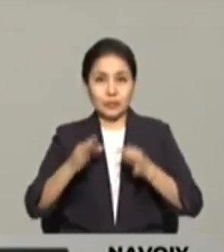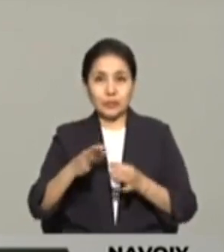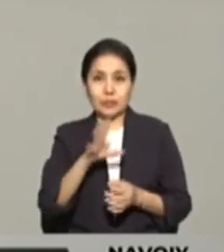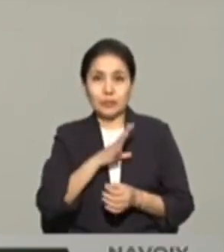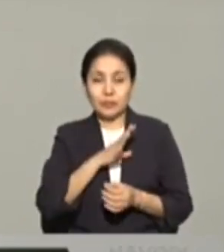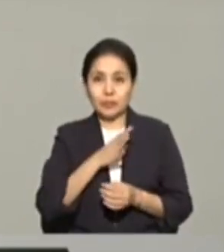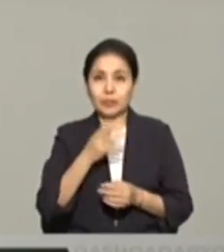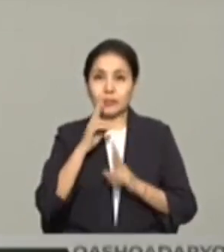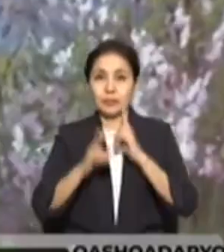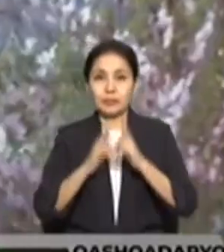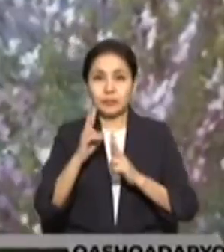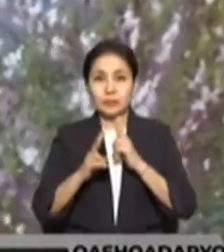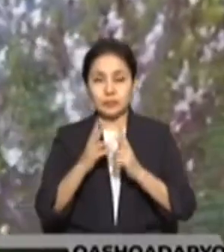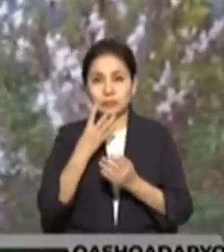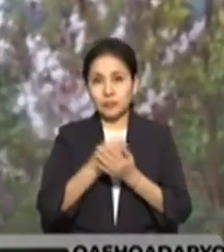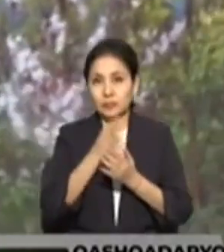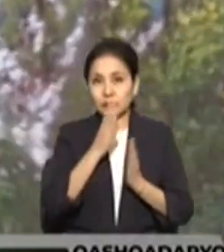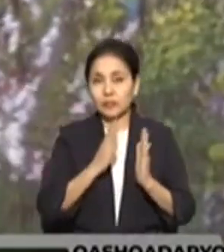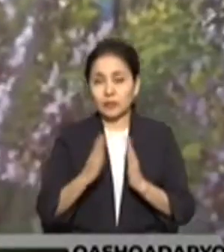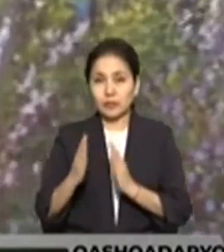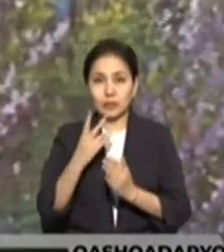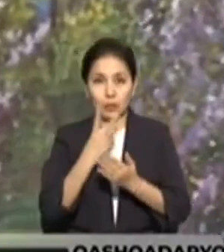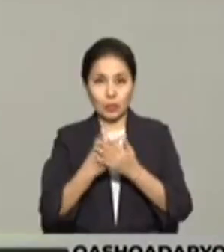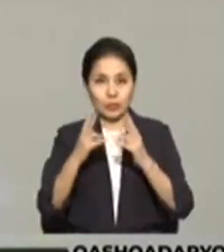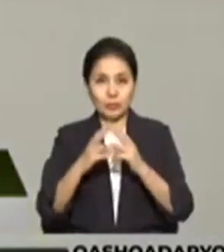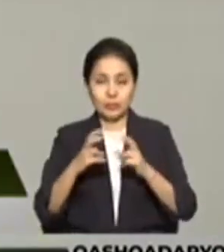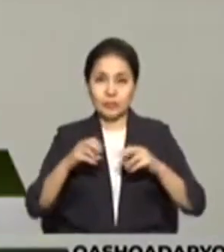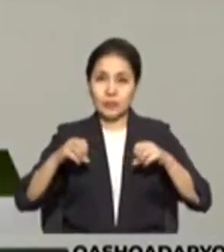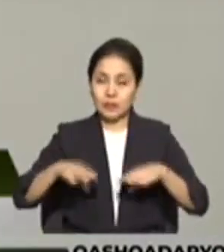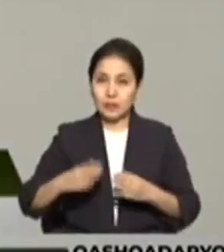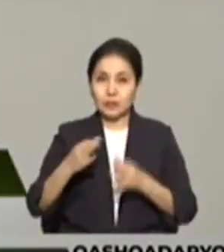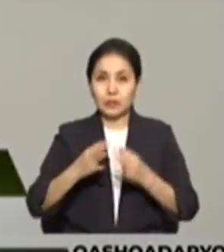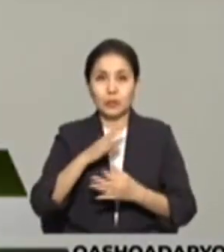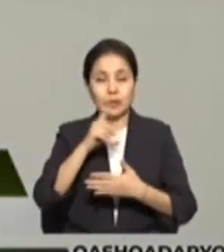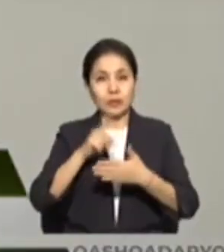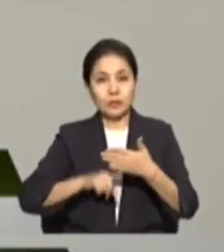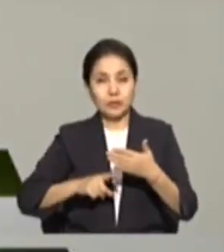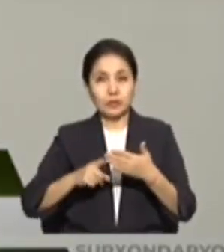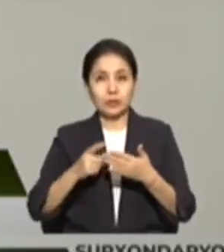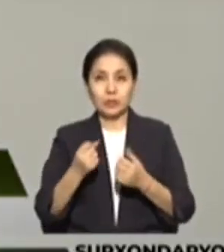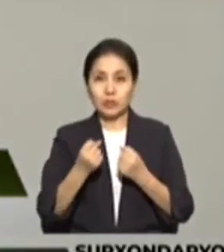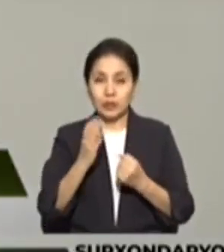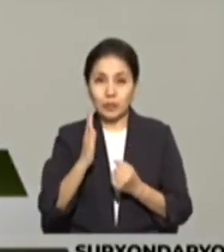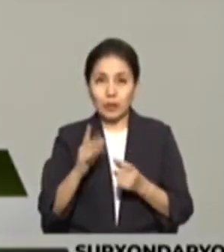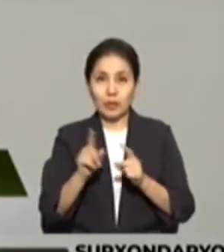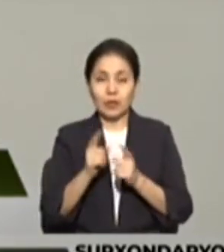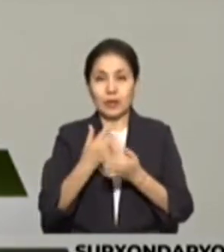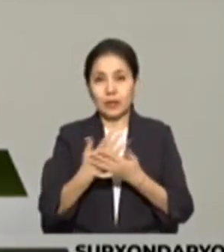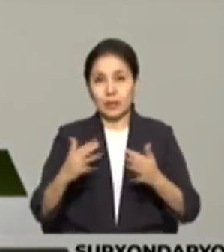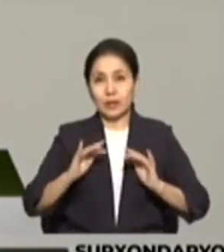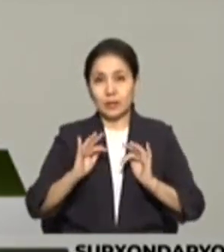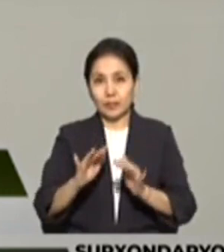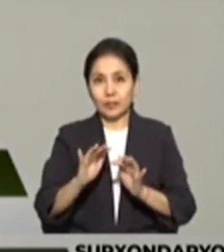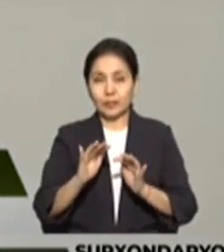bo'lgan murojaatlarini o'z vaqtida ko'rib chiqish va ularni hal qilish hamda sudlarga bo'lgan ishonchni mustahkamlash bo'yicha qator amaliy